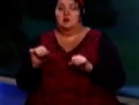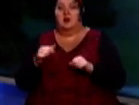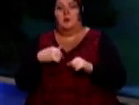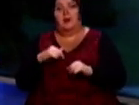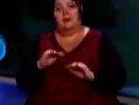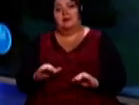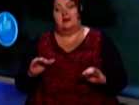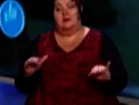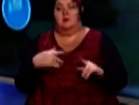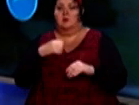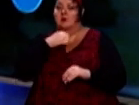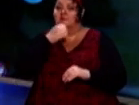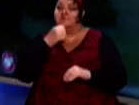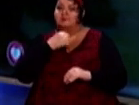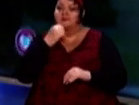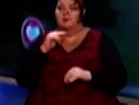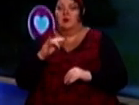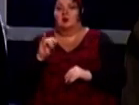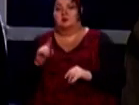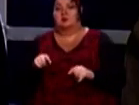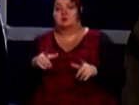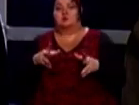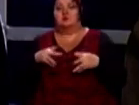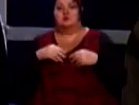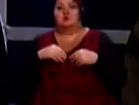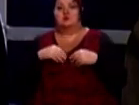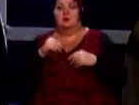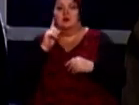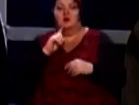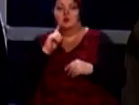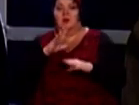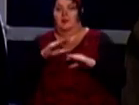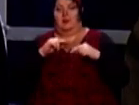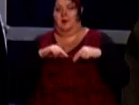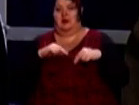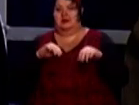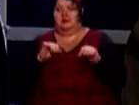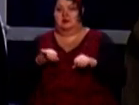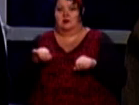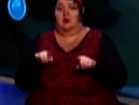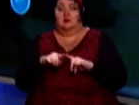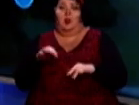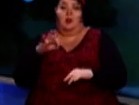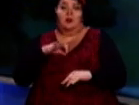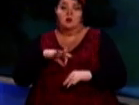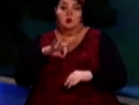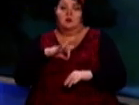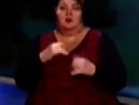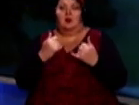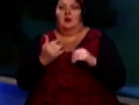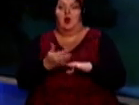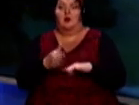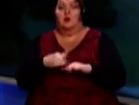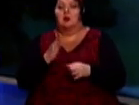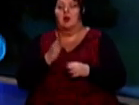чи то ми люди похилого віку, чи то ми, скажімо, там тимчасово непрацездатні, але таке пристосування це для Полтави є